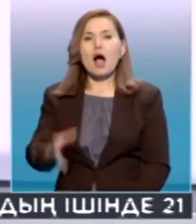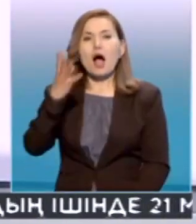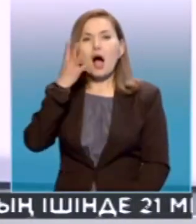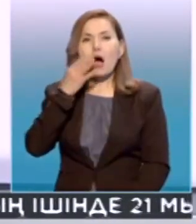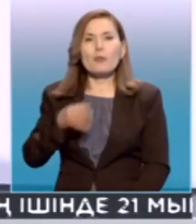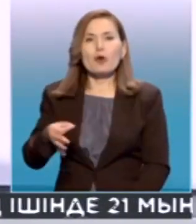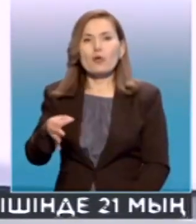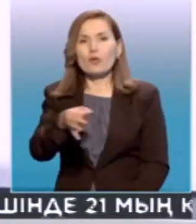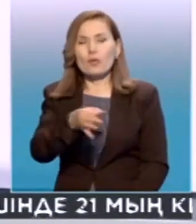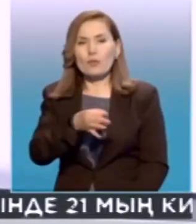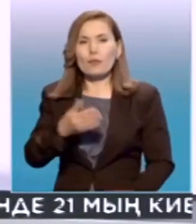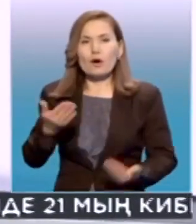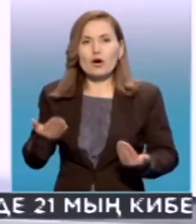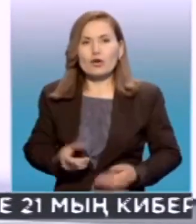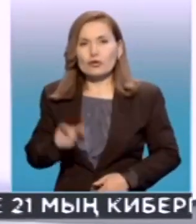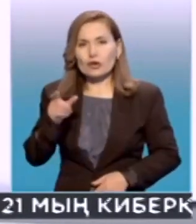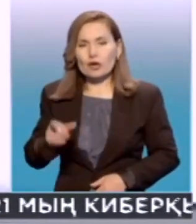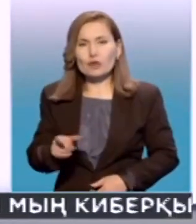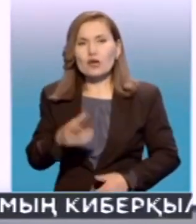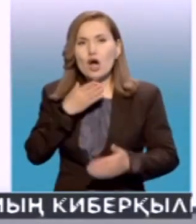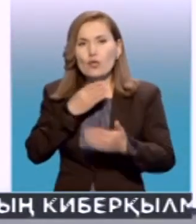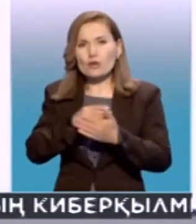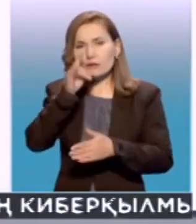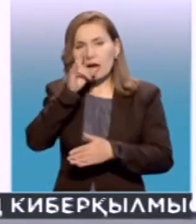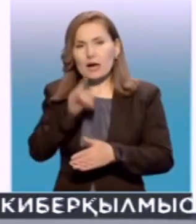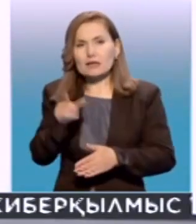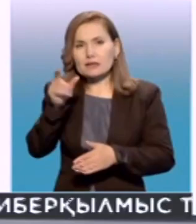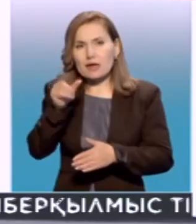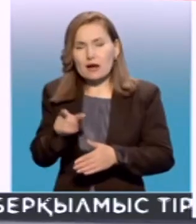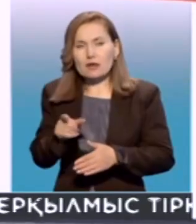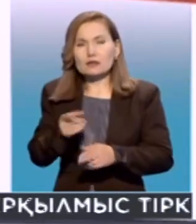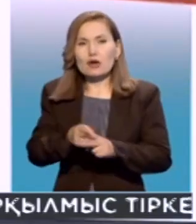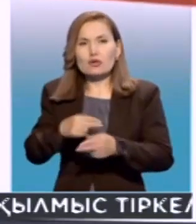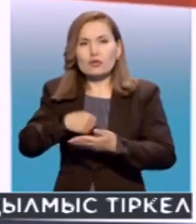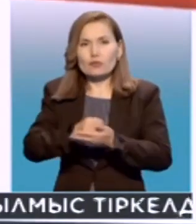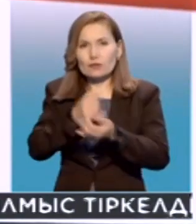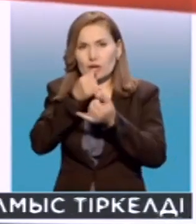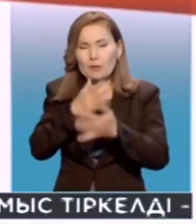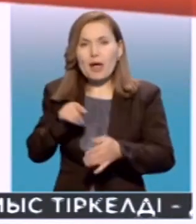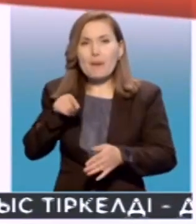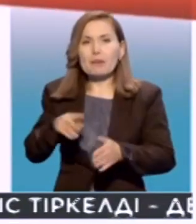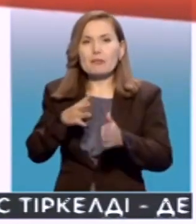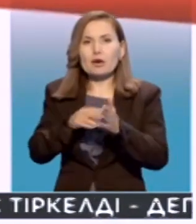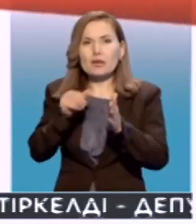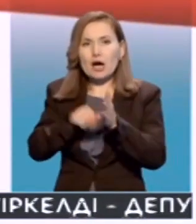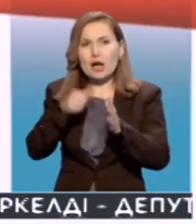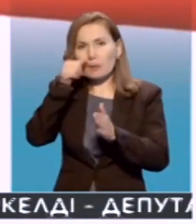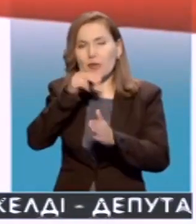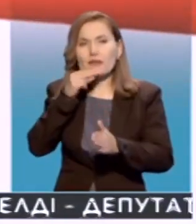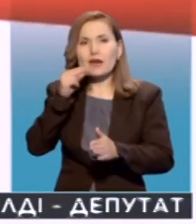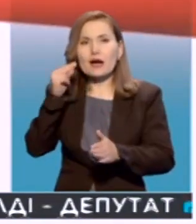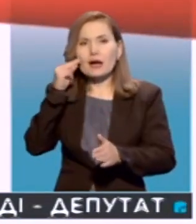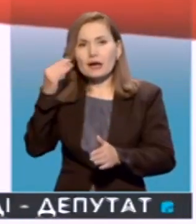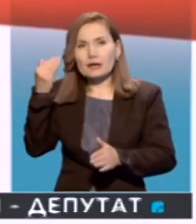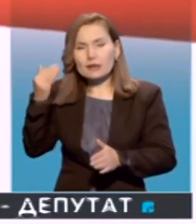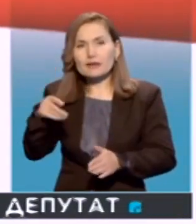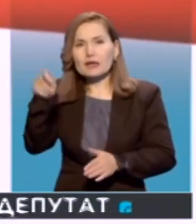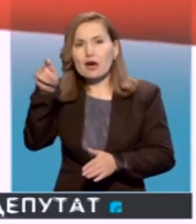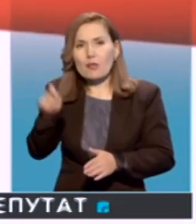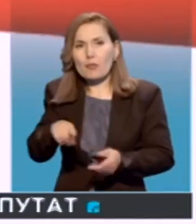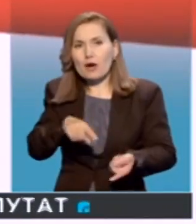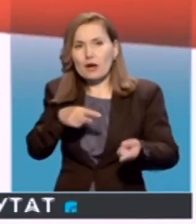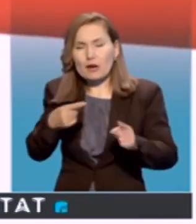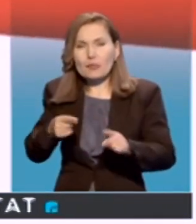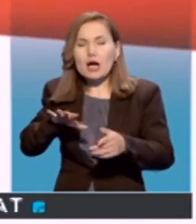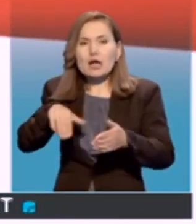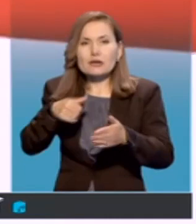Алматы облысының тұрғыны өзінің Қазақстан азаматы екенін растай алмай жүр. 1960 жылы Қытайдан ата жұртқа қоныс аударған оның